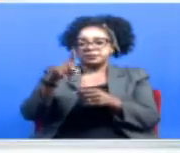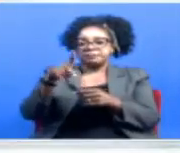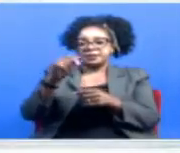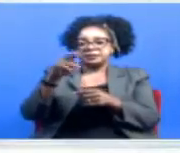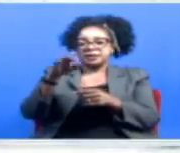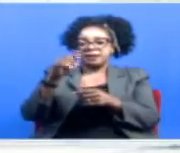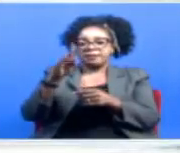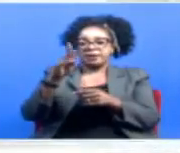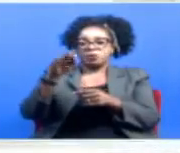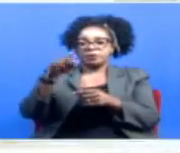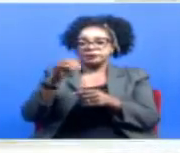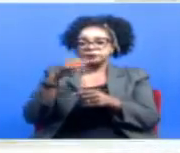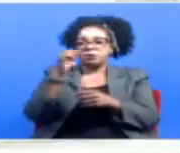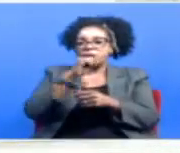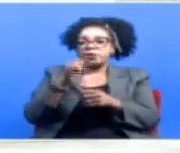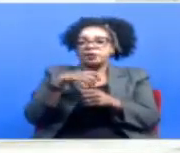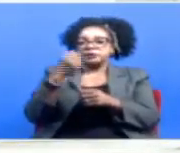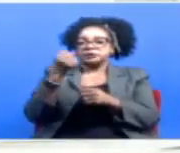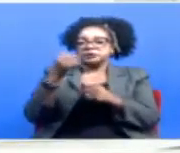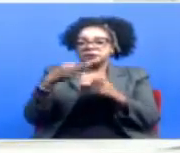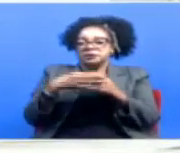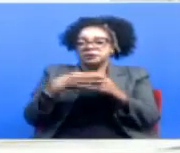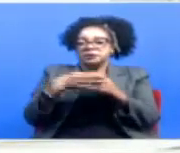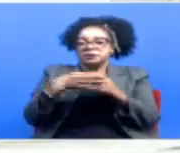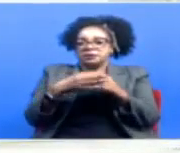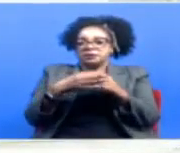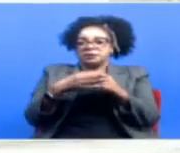miaka 58.